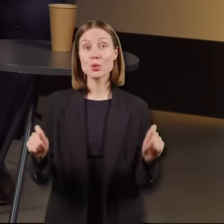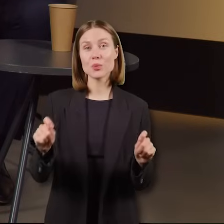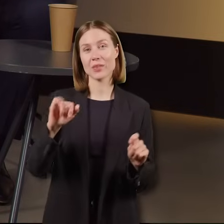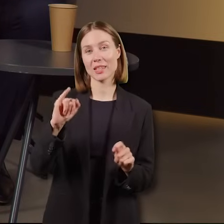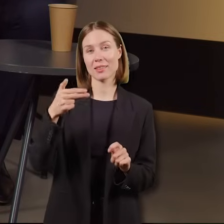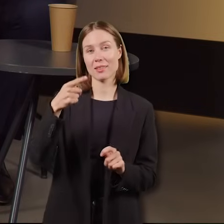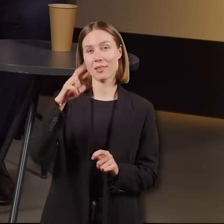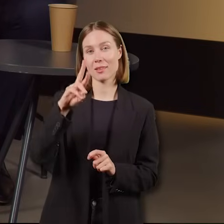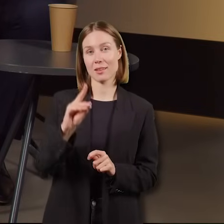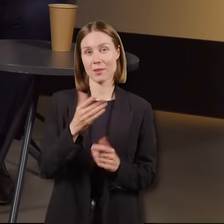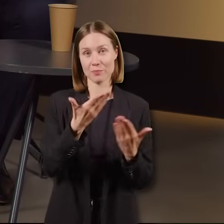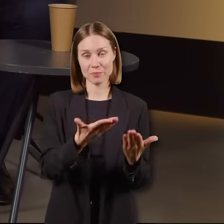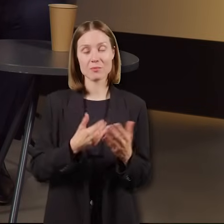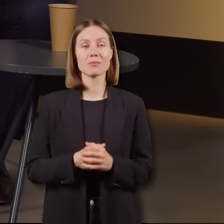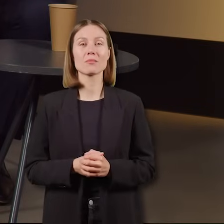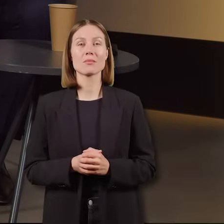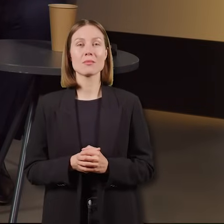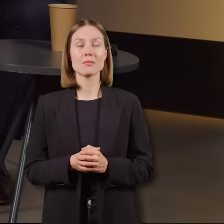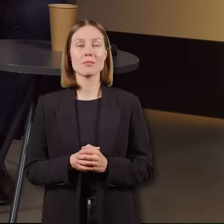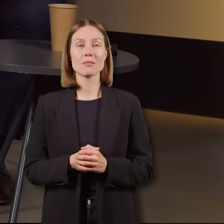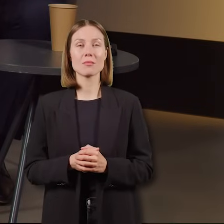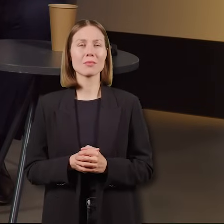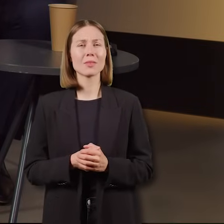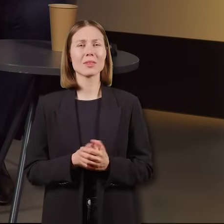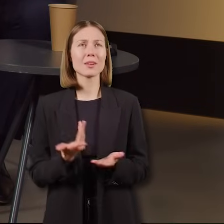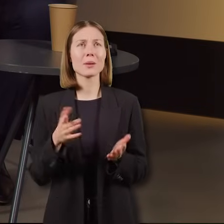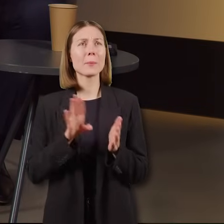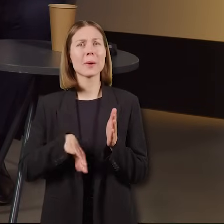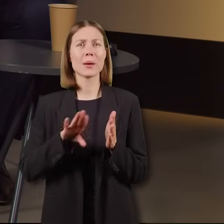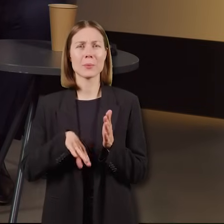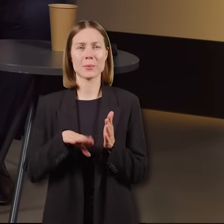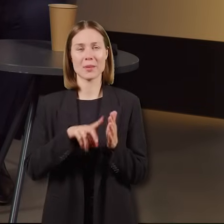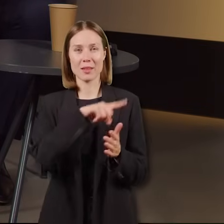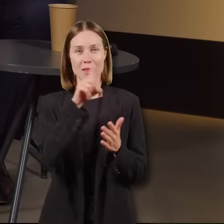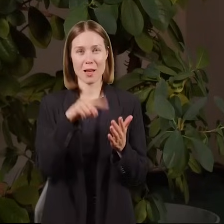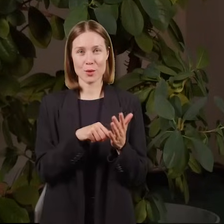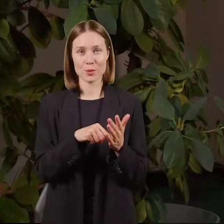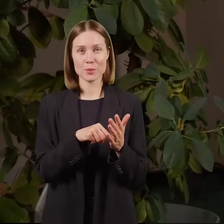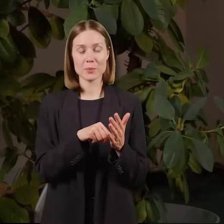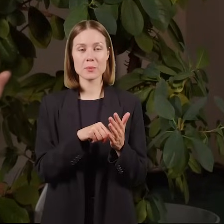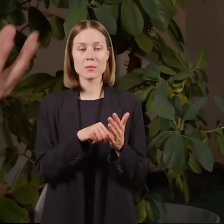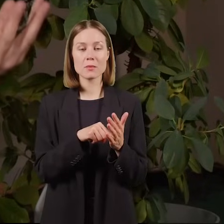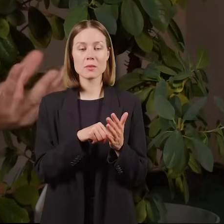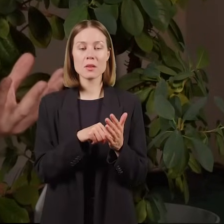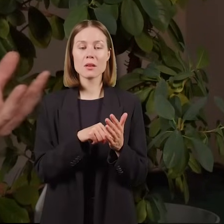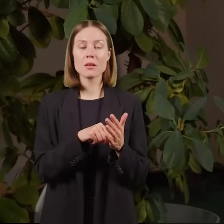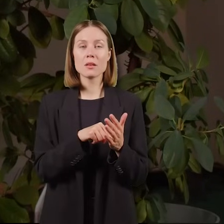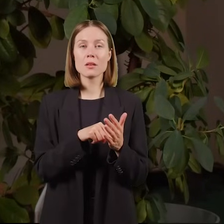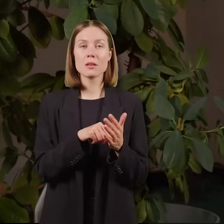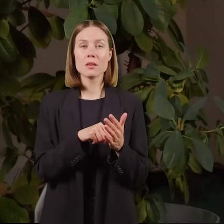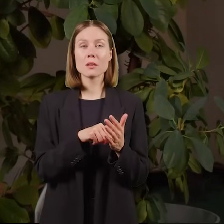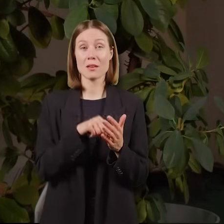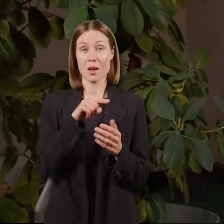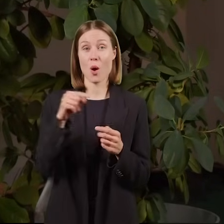Indrė jūsų ir pradėkim nuo... paprasto labai banalaus klausimo, tai kuogi jūs skiriatės nuo